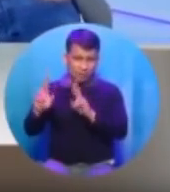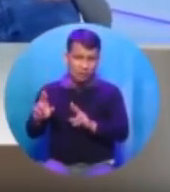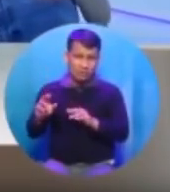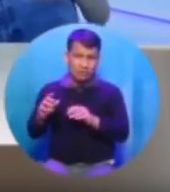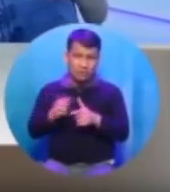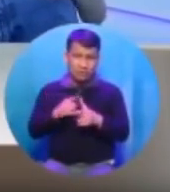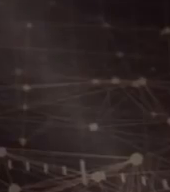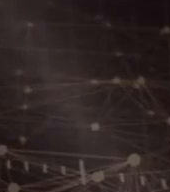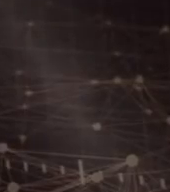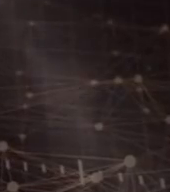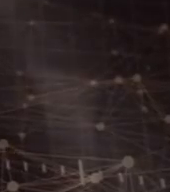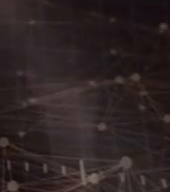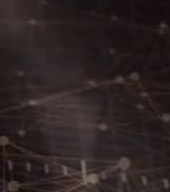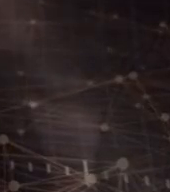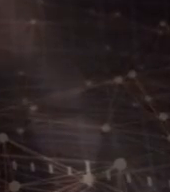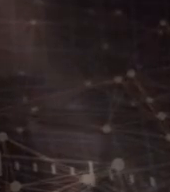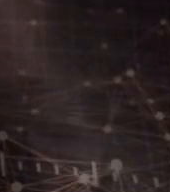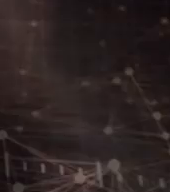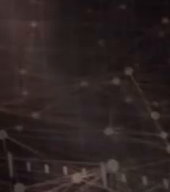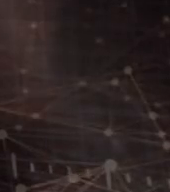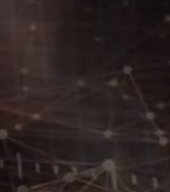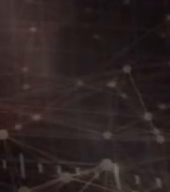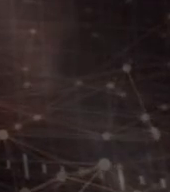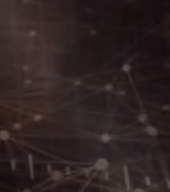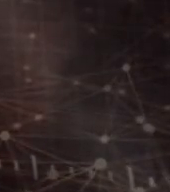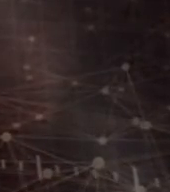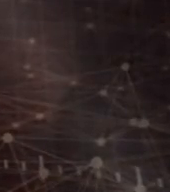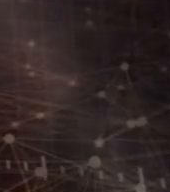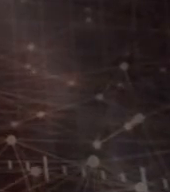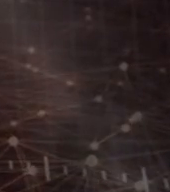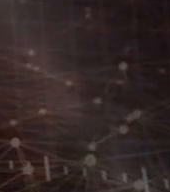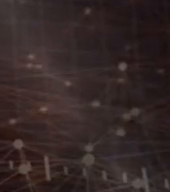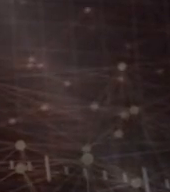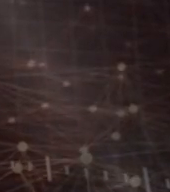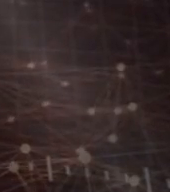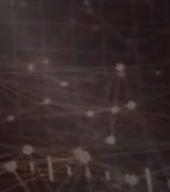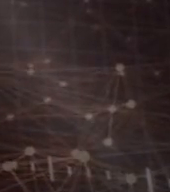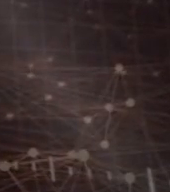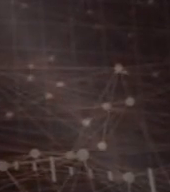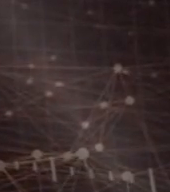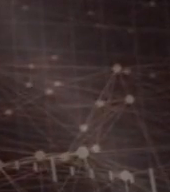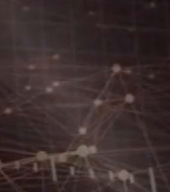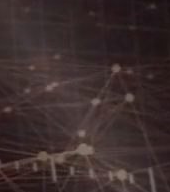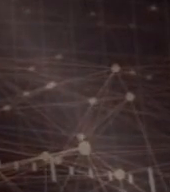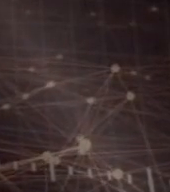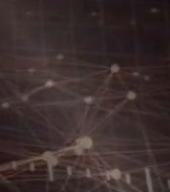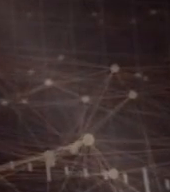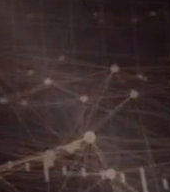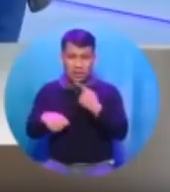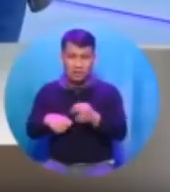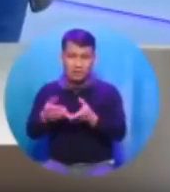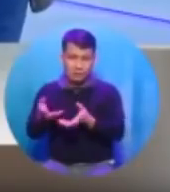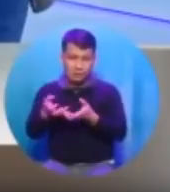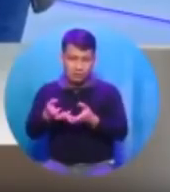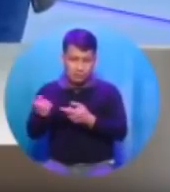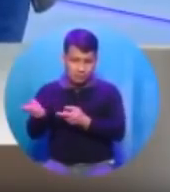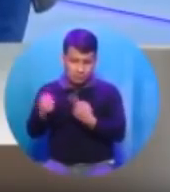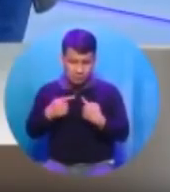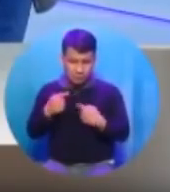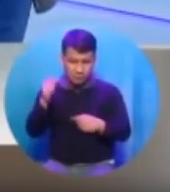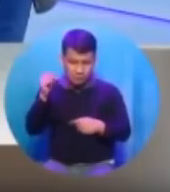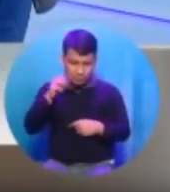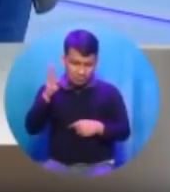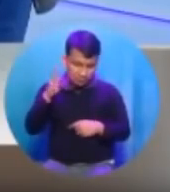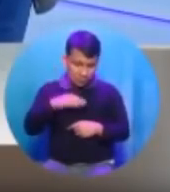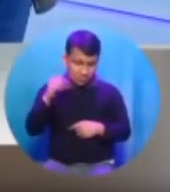pinalo. Ma'am, kung ako sa inyo, kasuhan nyo na lang po ito para madala. Yun nga po, sir, kasi yun din ang sabi ng mga